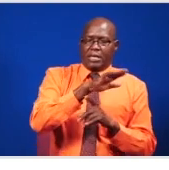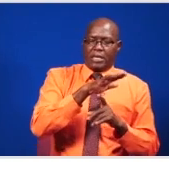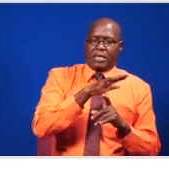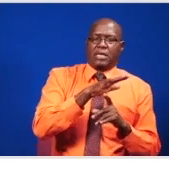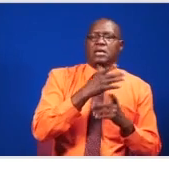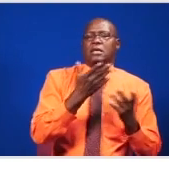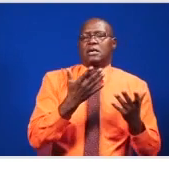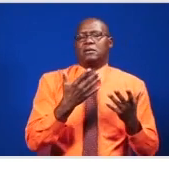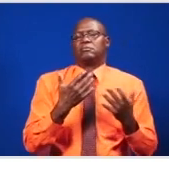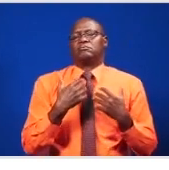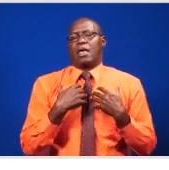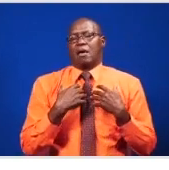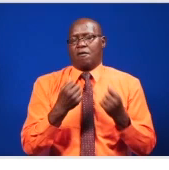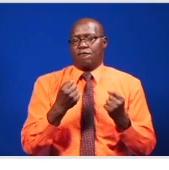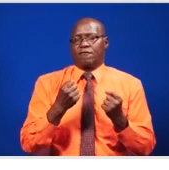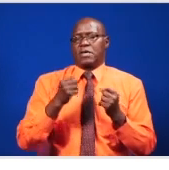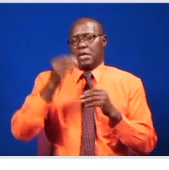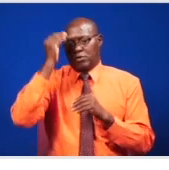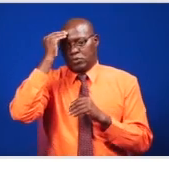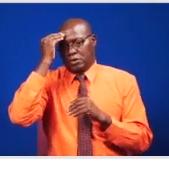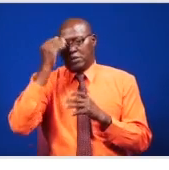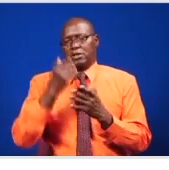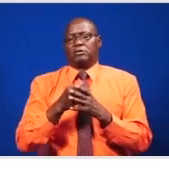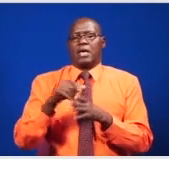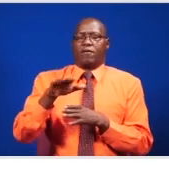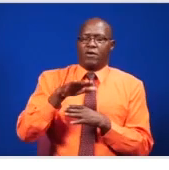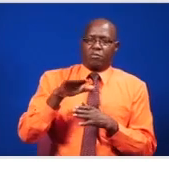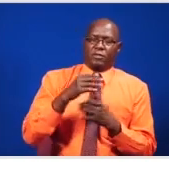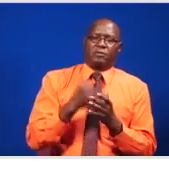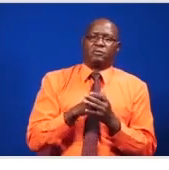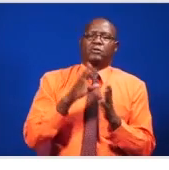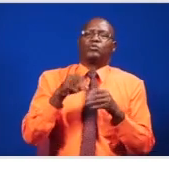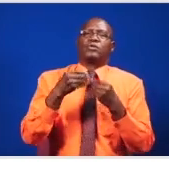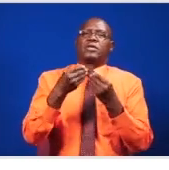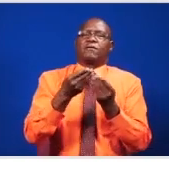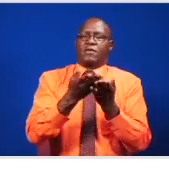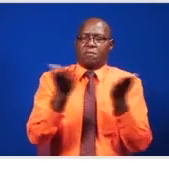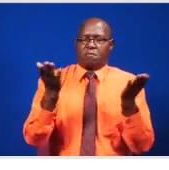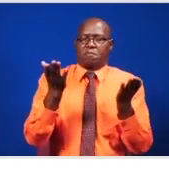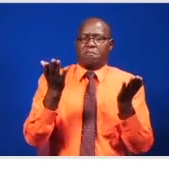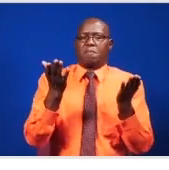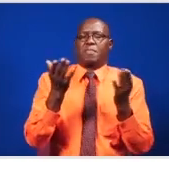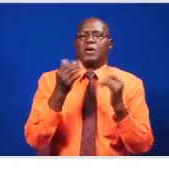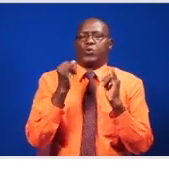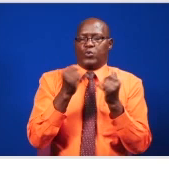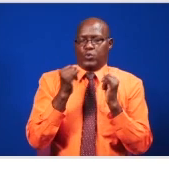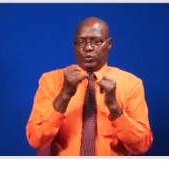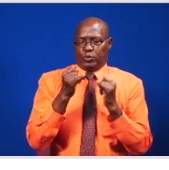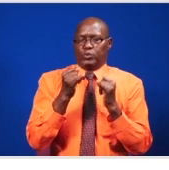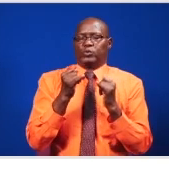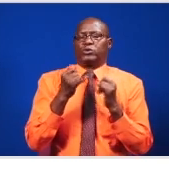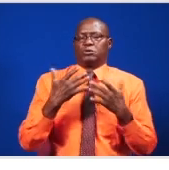mazingira, na pia imeweza kunipa ile jukwaa pia la kuwapa habari wa wasikilizaji wetu wa